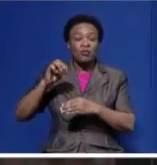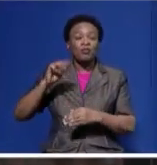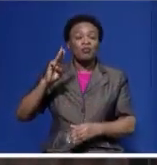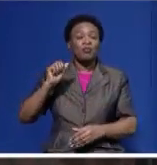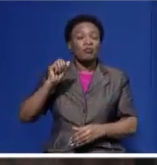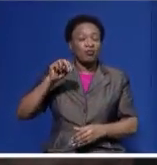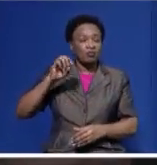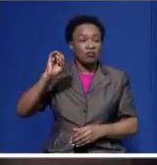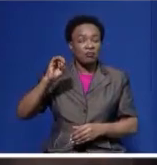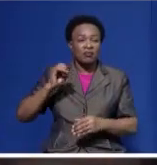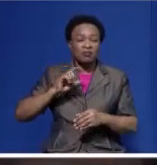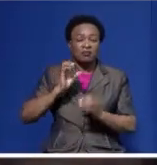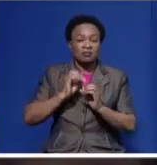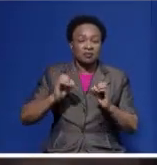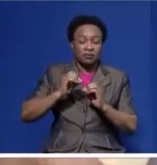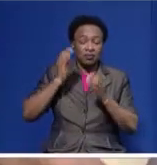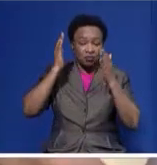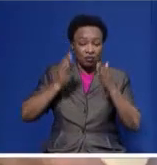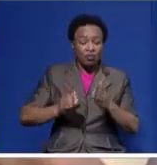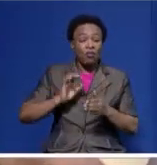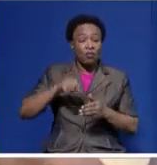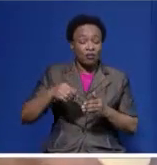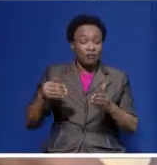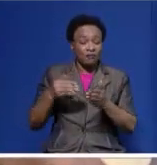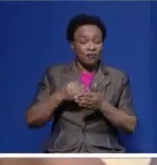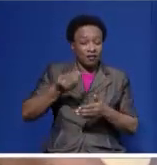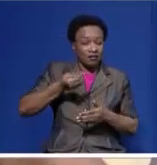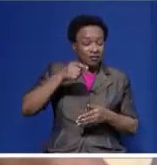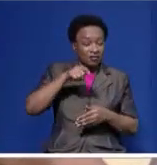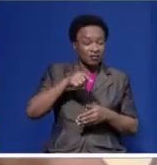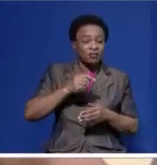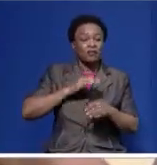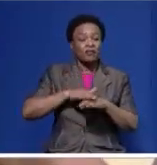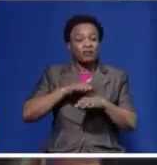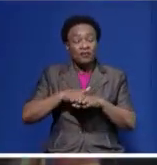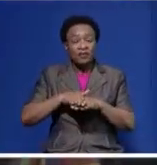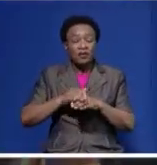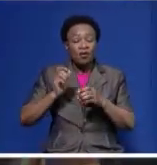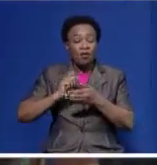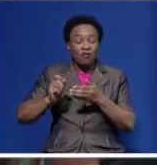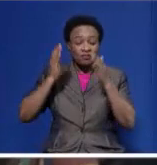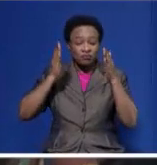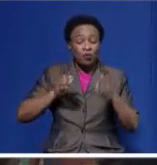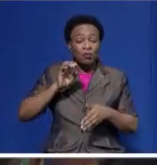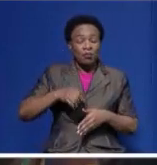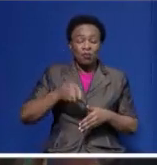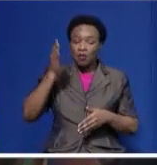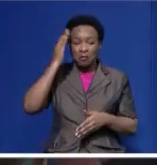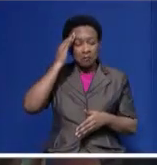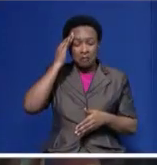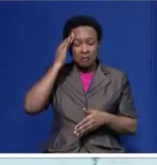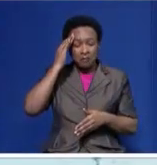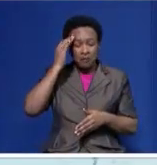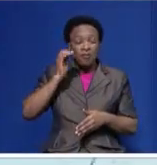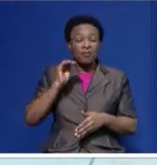mkoa wa Kaskazini Unguja Mvuai Munya amefika katika kijiji hicho na kueleza kuwa ofisi ya mkoa haitambui swala hilo na kuwataka wananchi kuendelea na